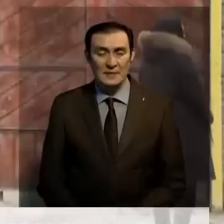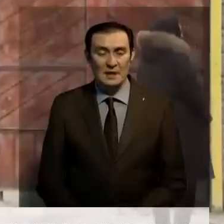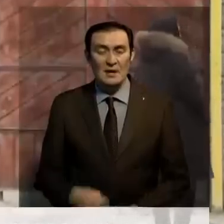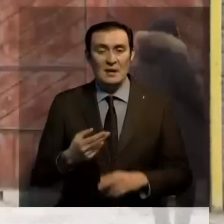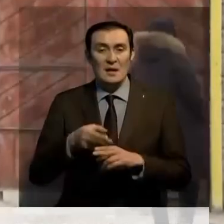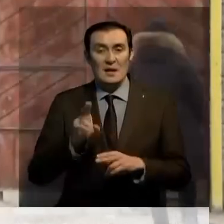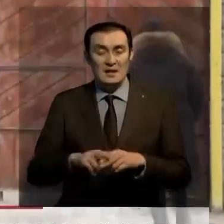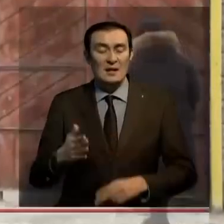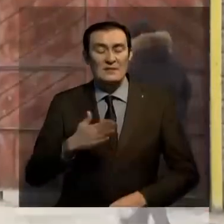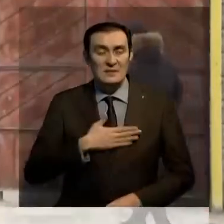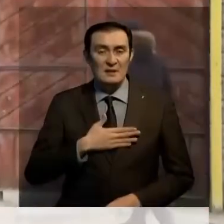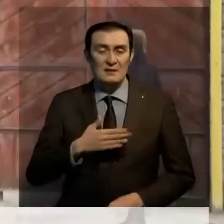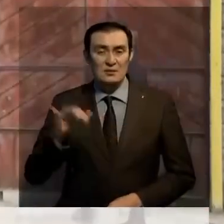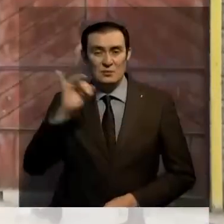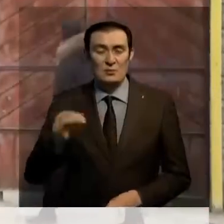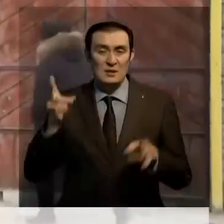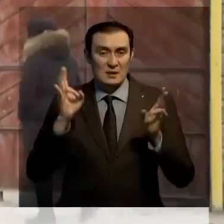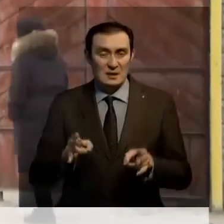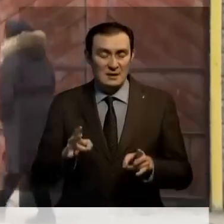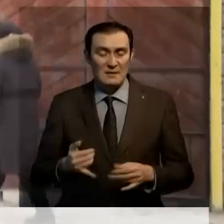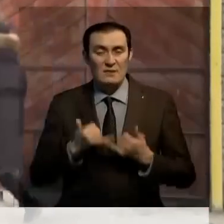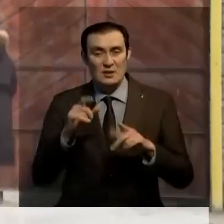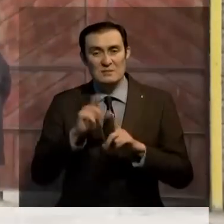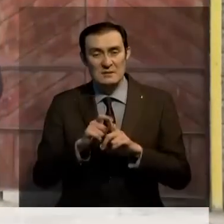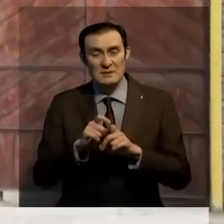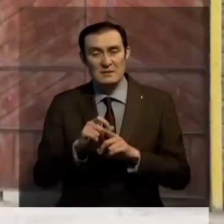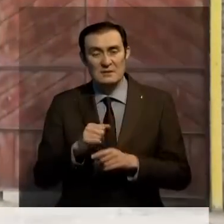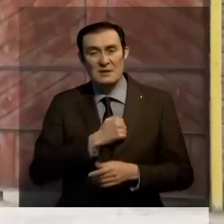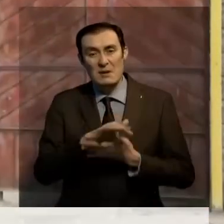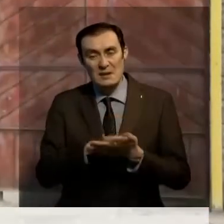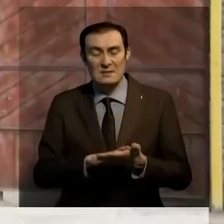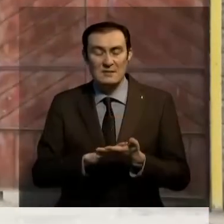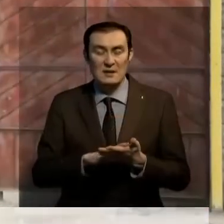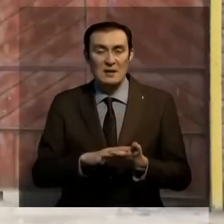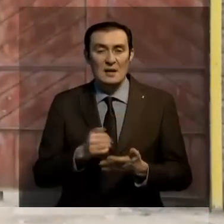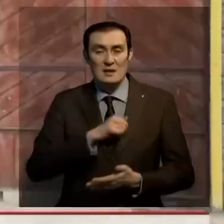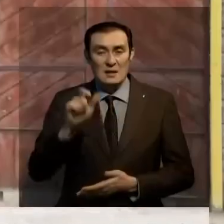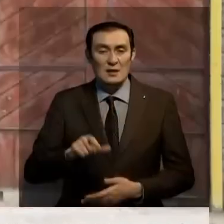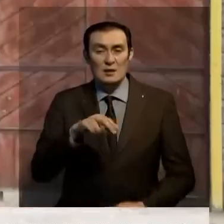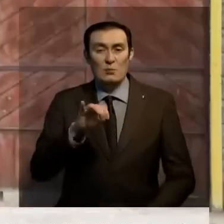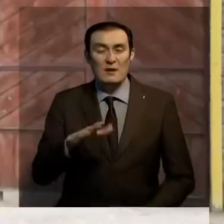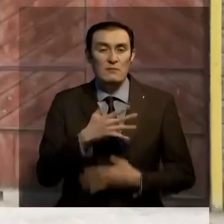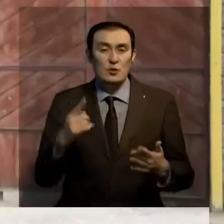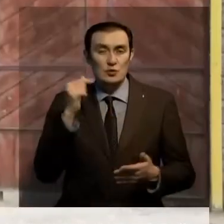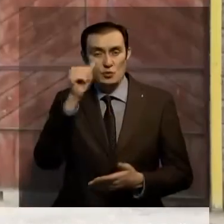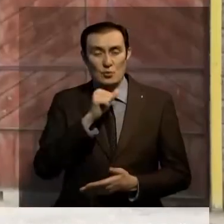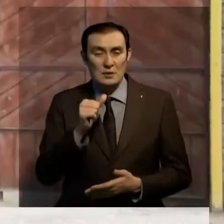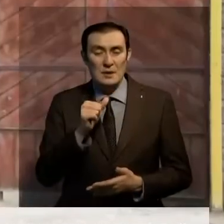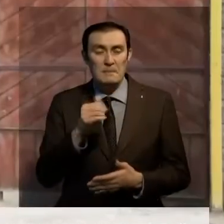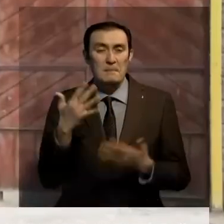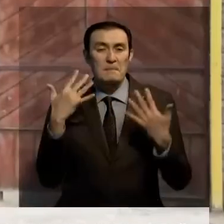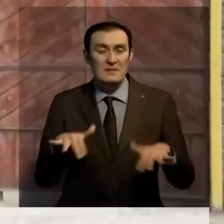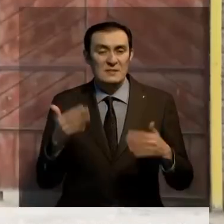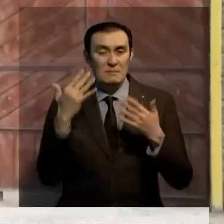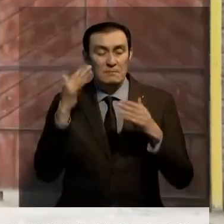Это для всех нас трагическое событие. Выражаем соболезнования семье погибшего. Бауржан Даутбаев больше года числился без вести